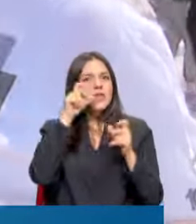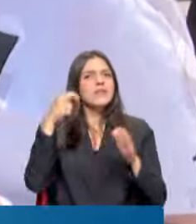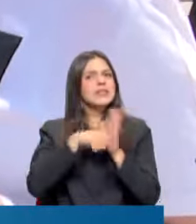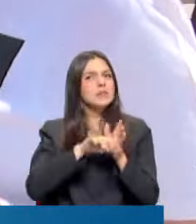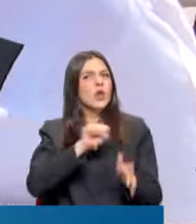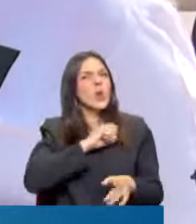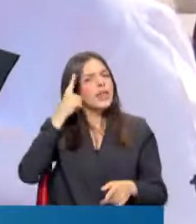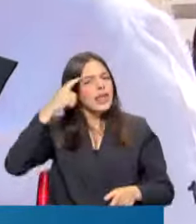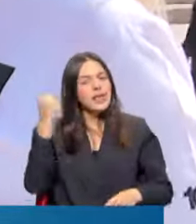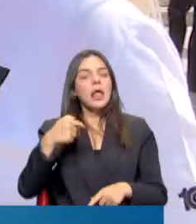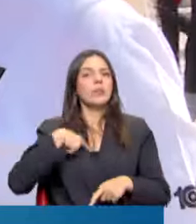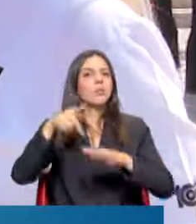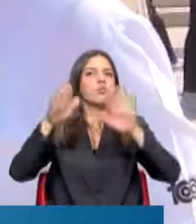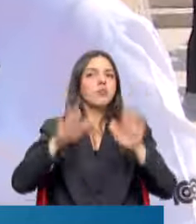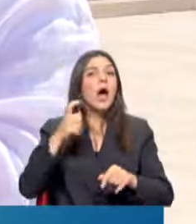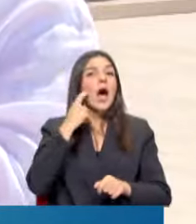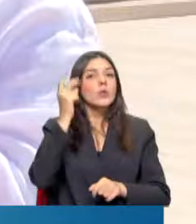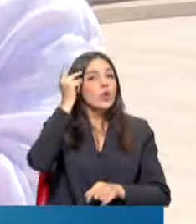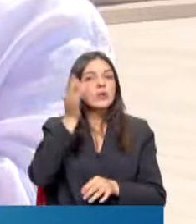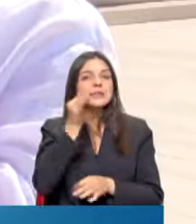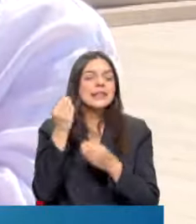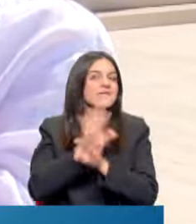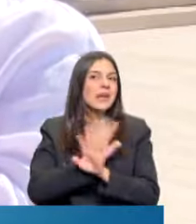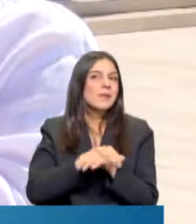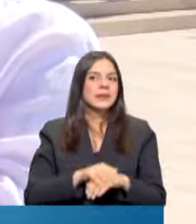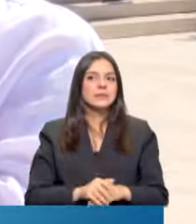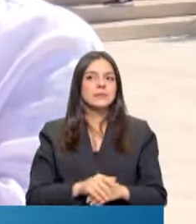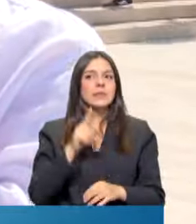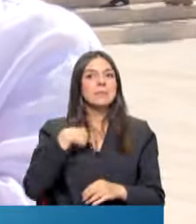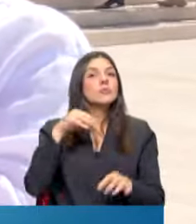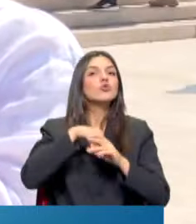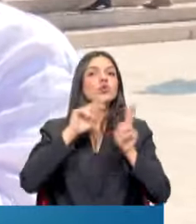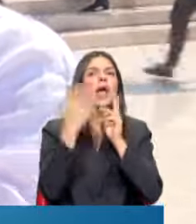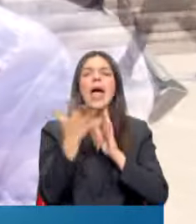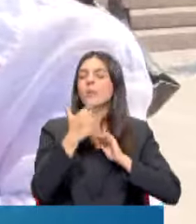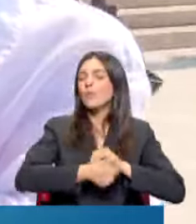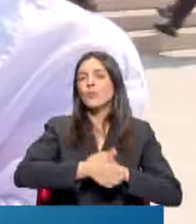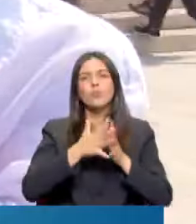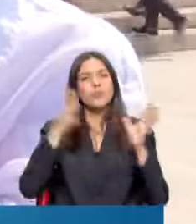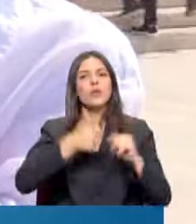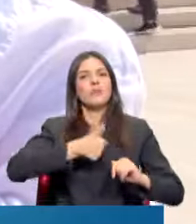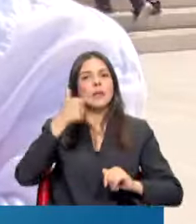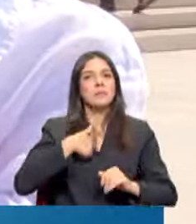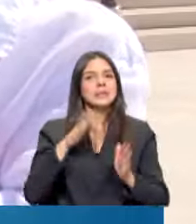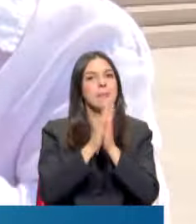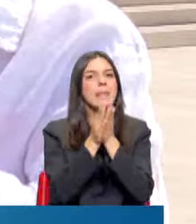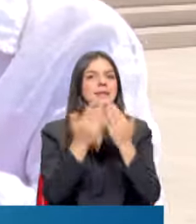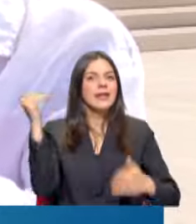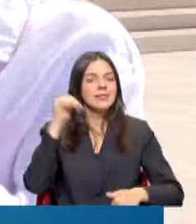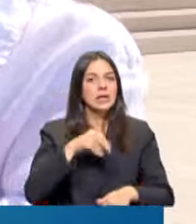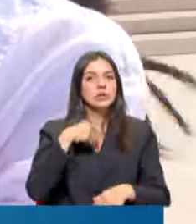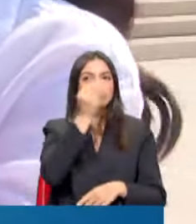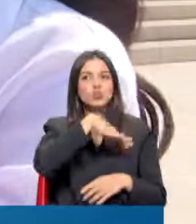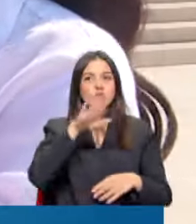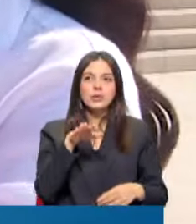buradayız. Atamızı unutmayız, unutturmayız. Bizim için dünyanın en büyük lideri ve öyle de kalacak. Biz Mersin'den geliyoruz buraya.